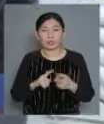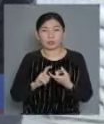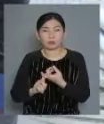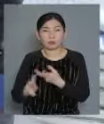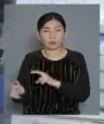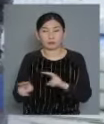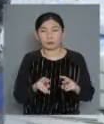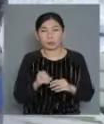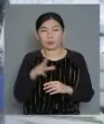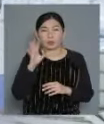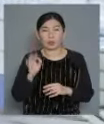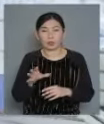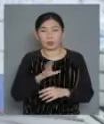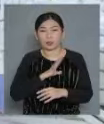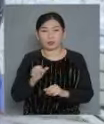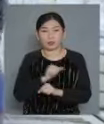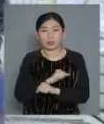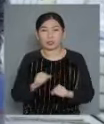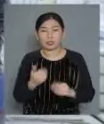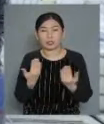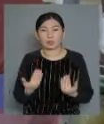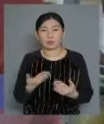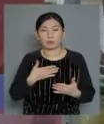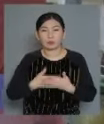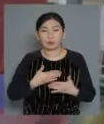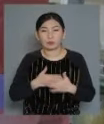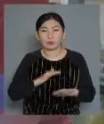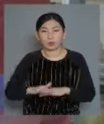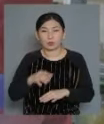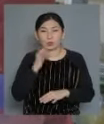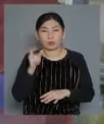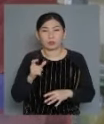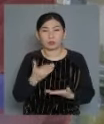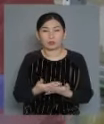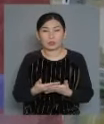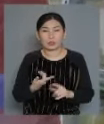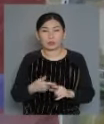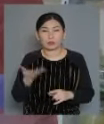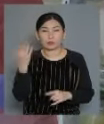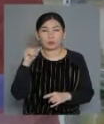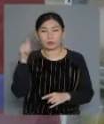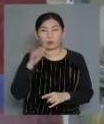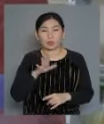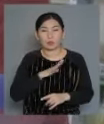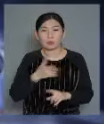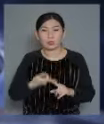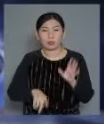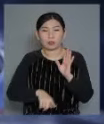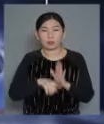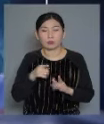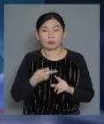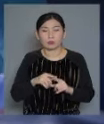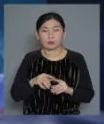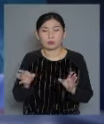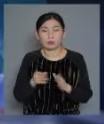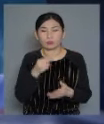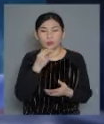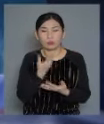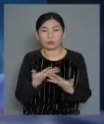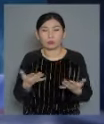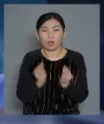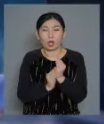превышали 15%. Однако рост цен беспокоит население. Например, по сравнению с прошлым годом значительно выросли цены на овощи.